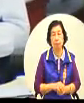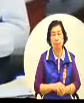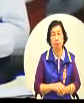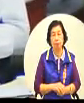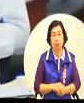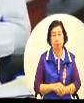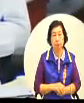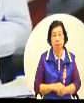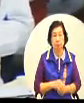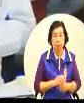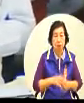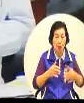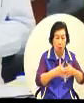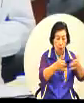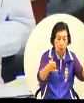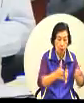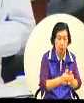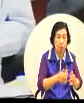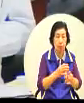主语的教学